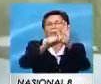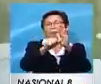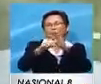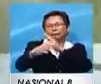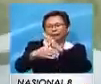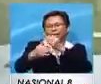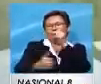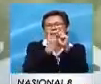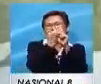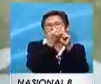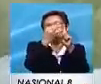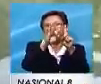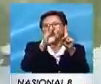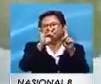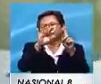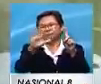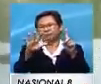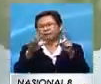perikanan